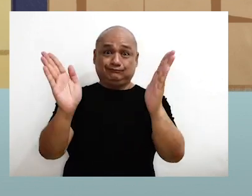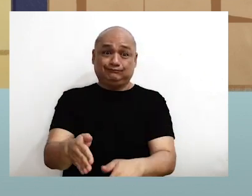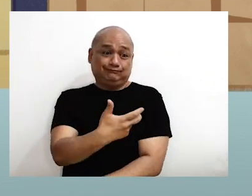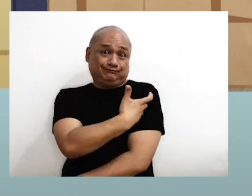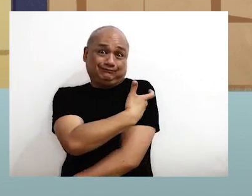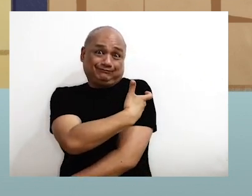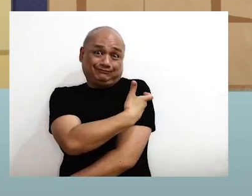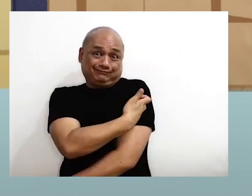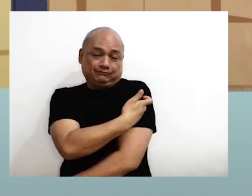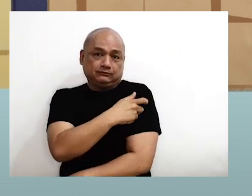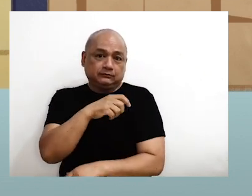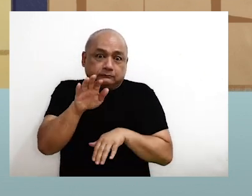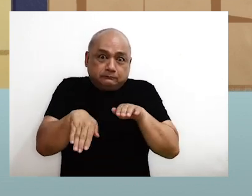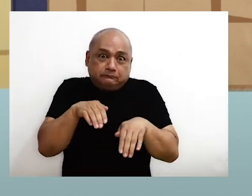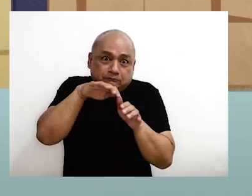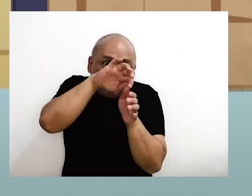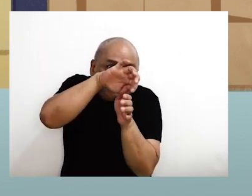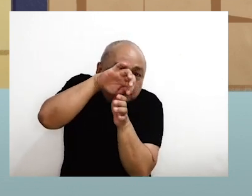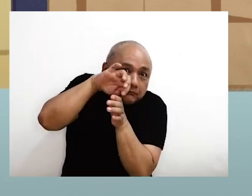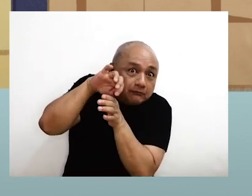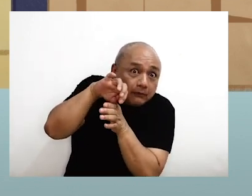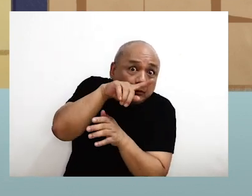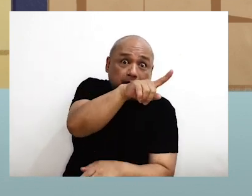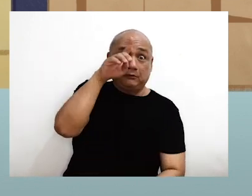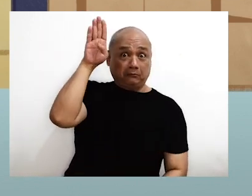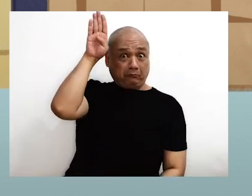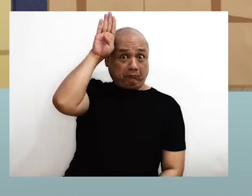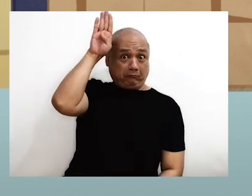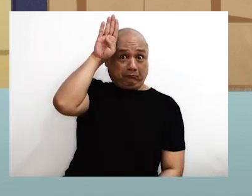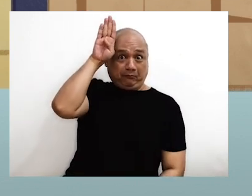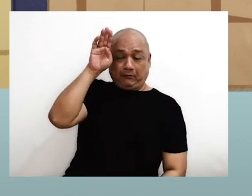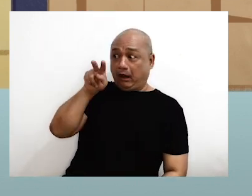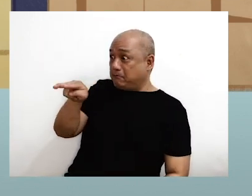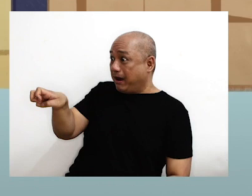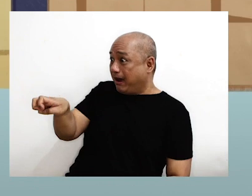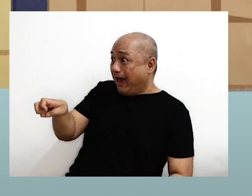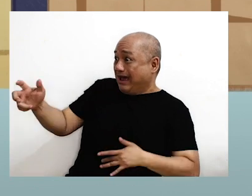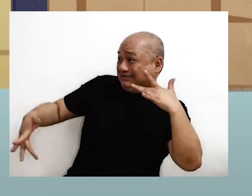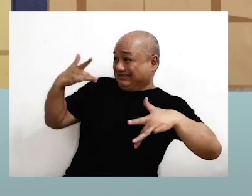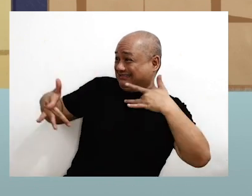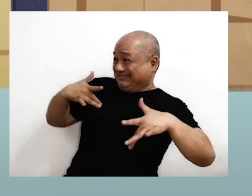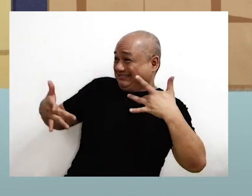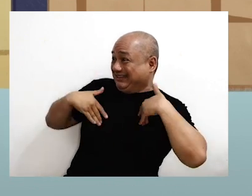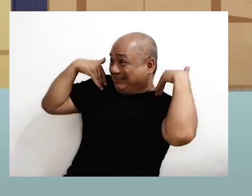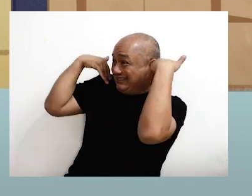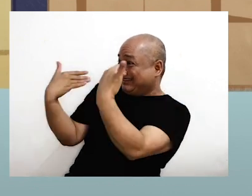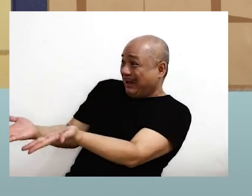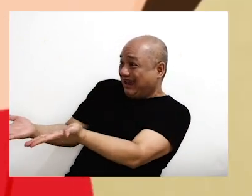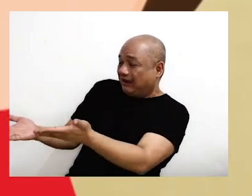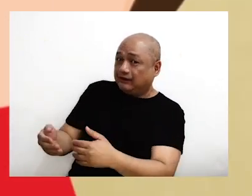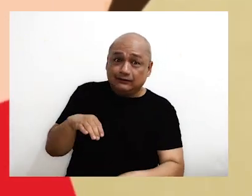Agad na niyakap ni Bruce ang alagang si Biko nang makita niya ito.